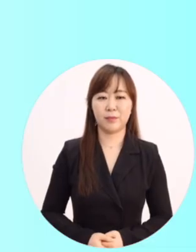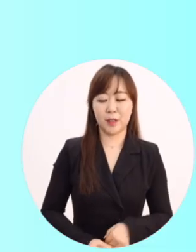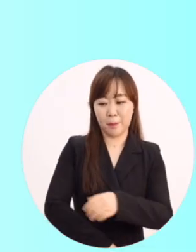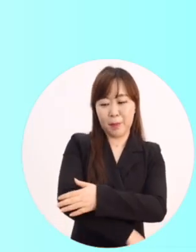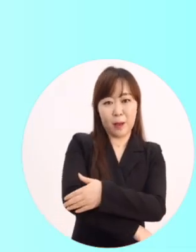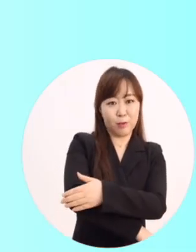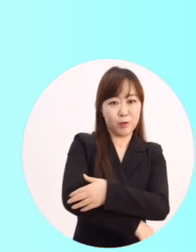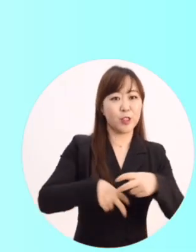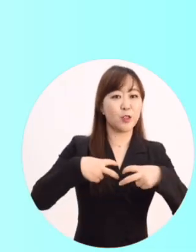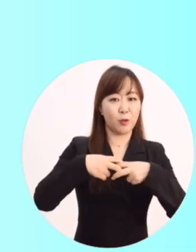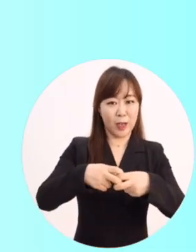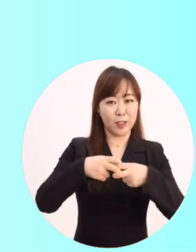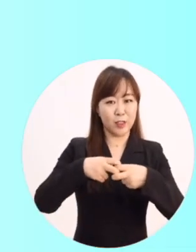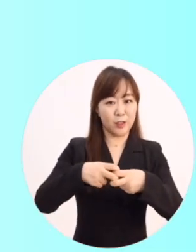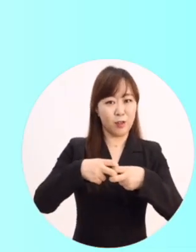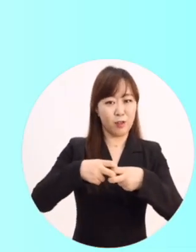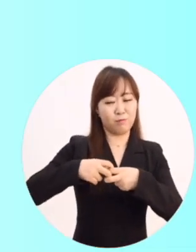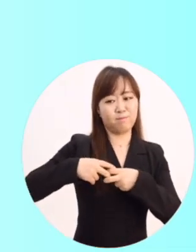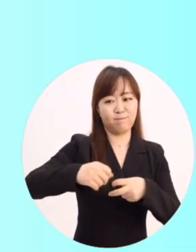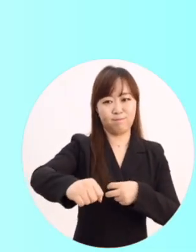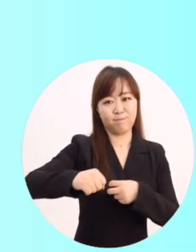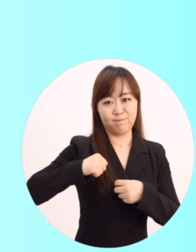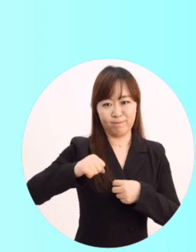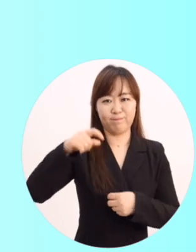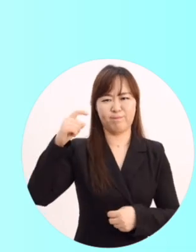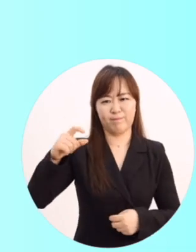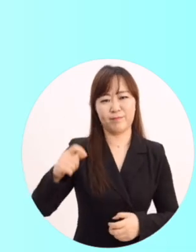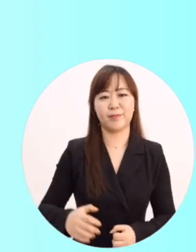팔꿈치 관절, 굽힌근 강화.